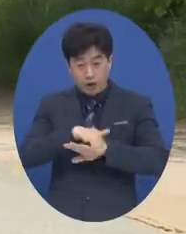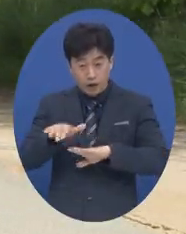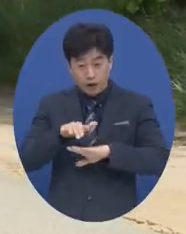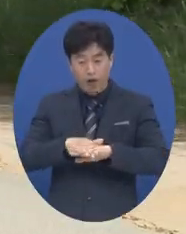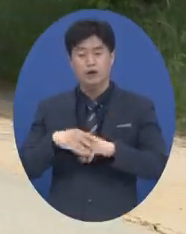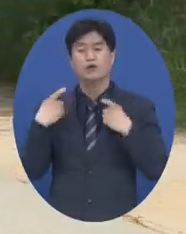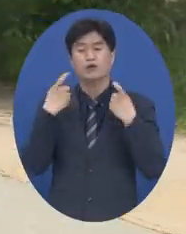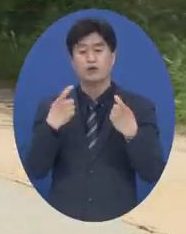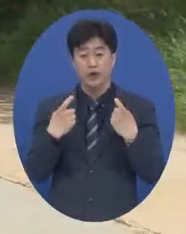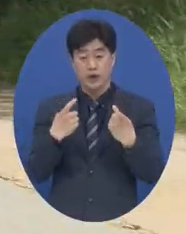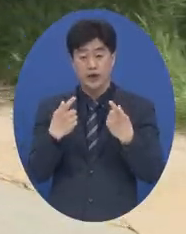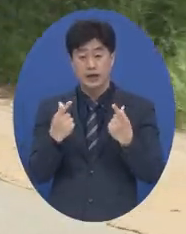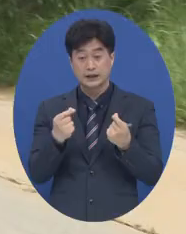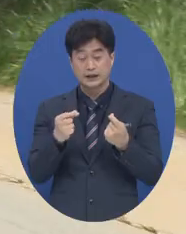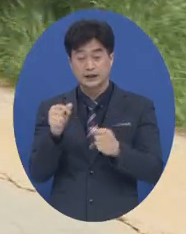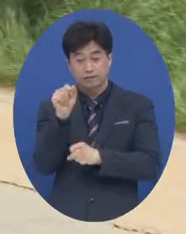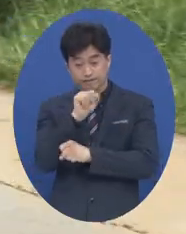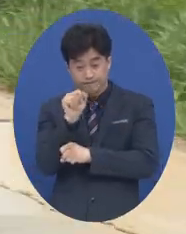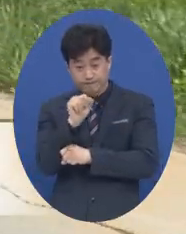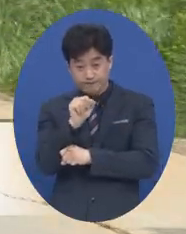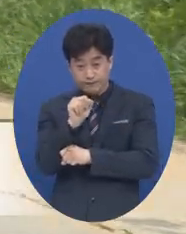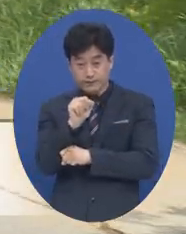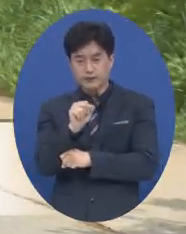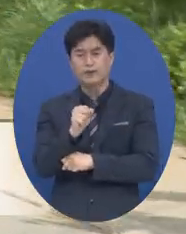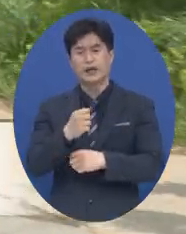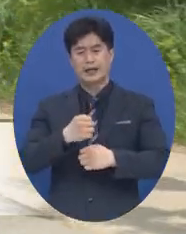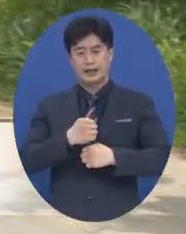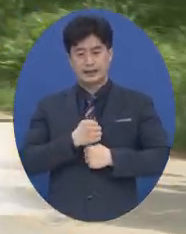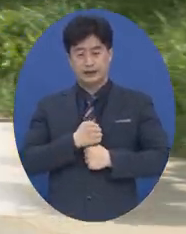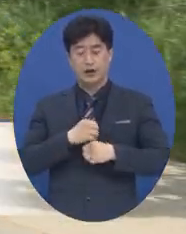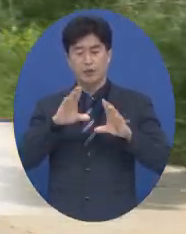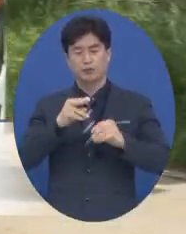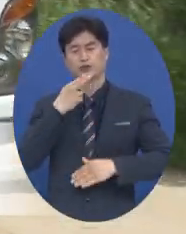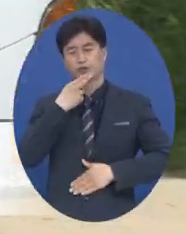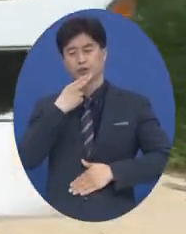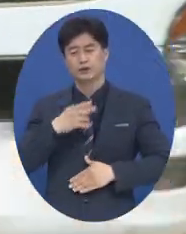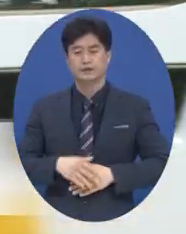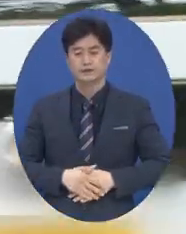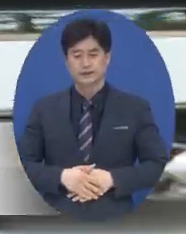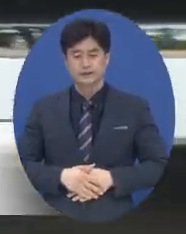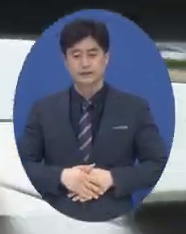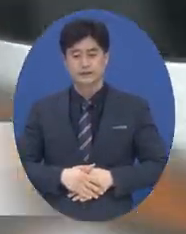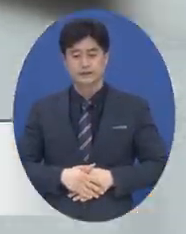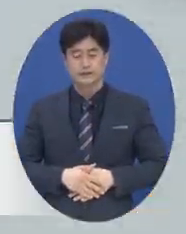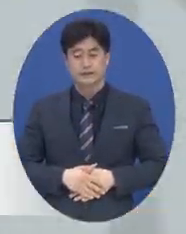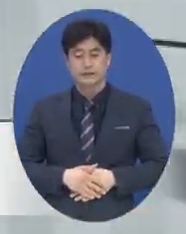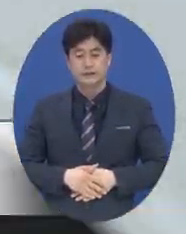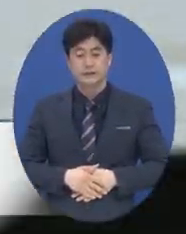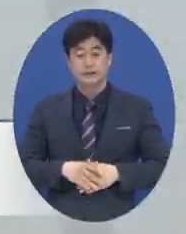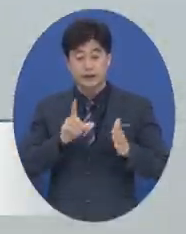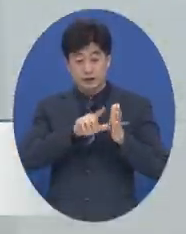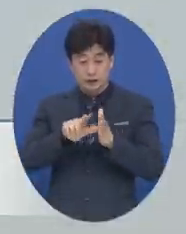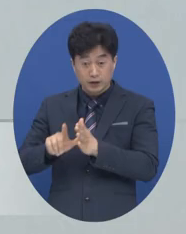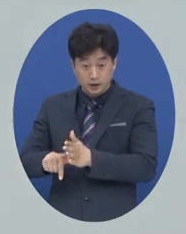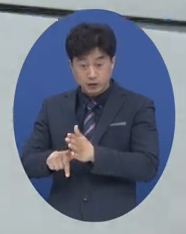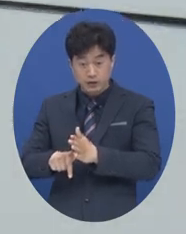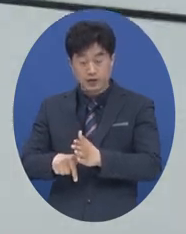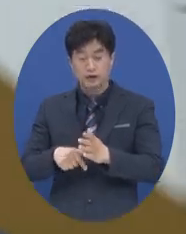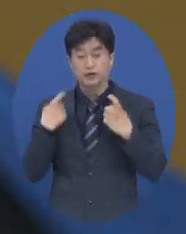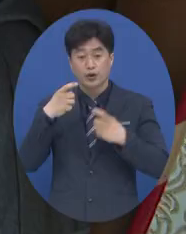짜면 관광차처럼 달리는데 안전상 무정차가 원칙. 3시간 이내